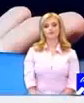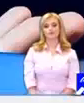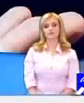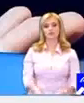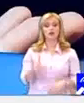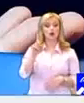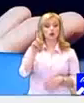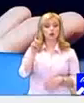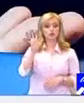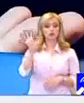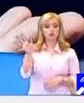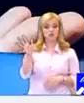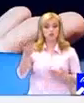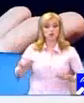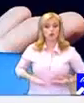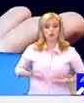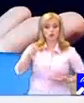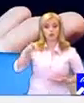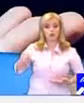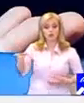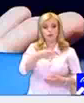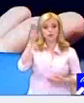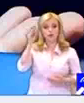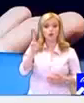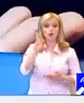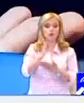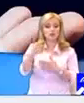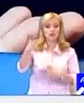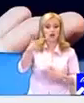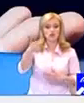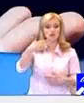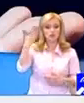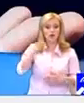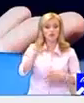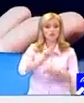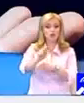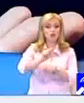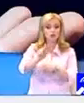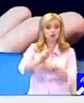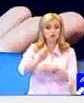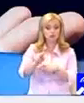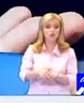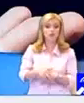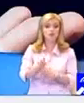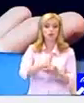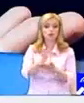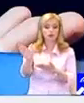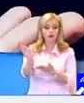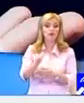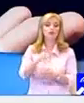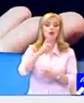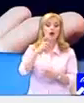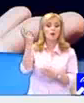De 150 de locuitori ai Republicii Moldova, care au și cetățenie română, vor fi instruiți în domeniul antreprenorial. Se speră